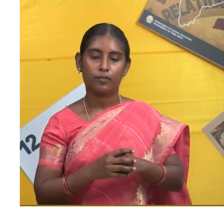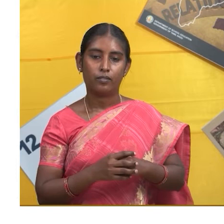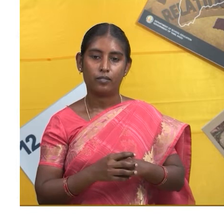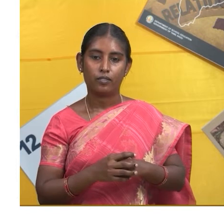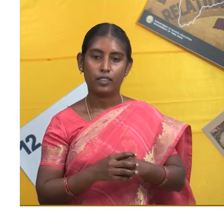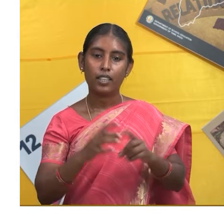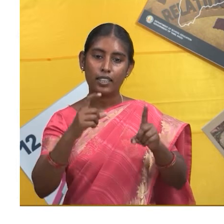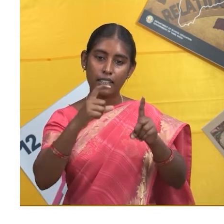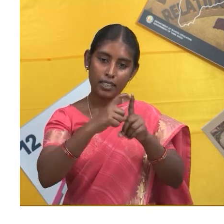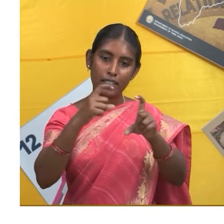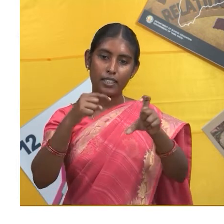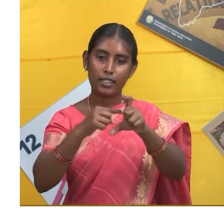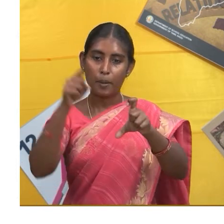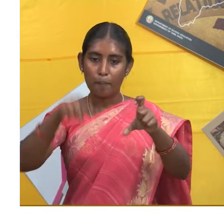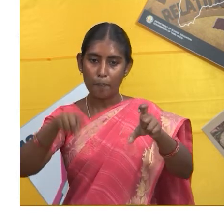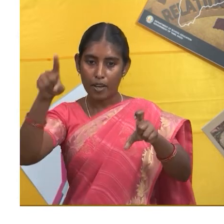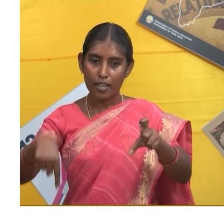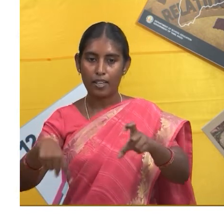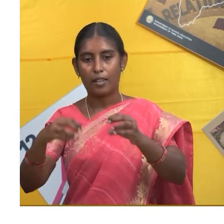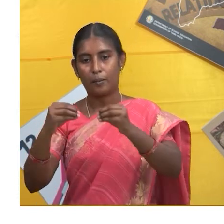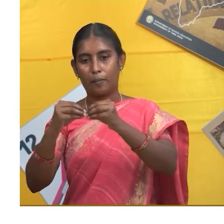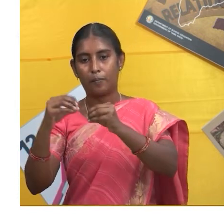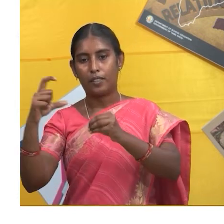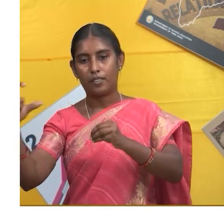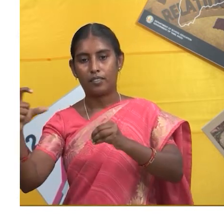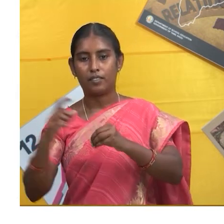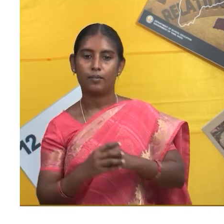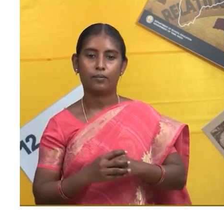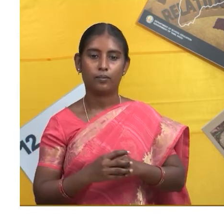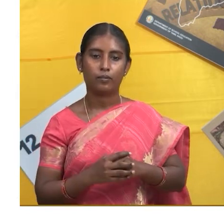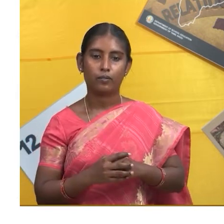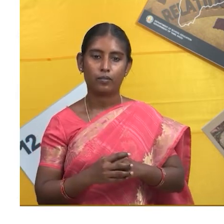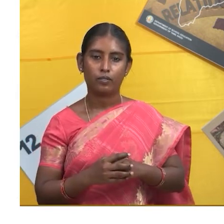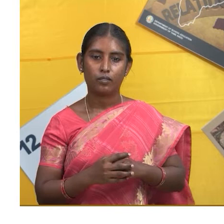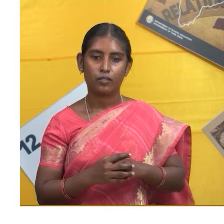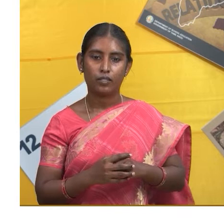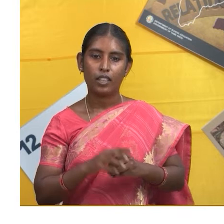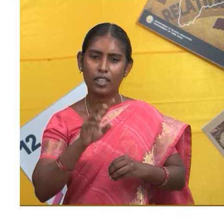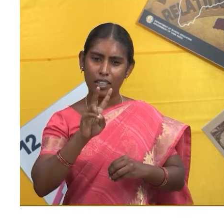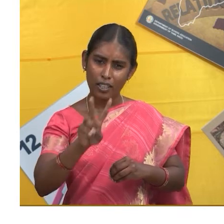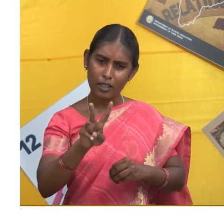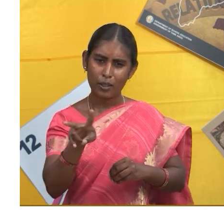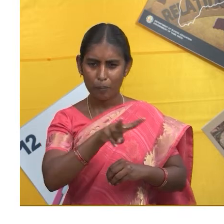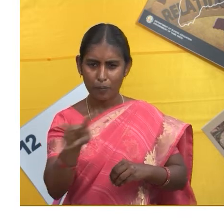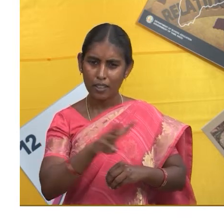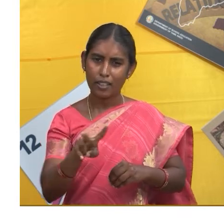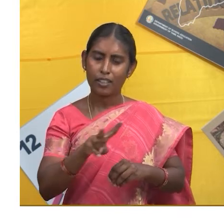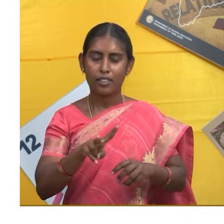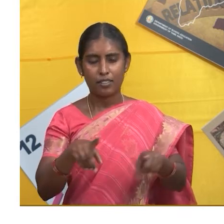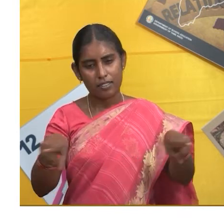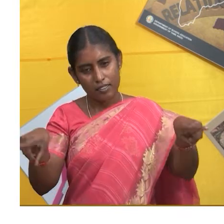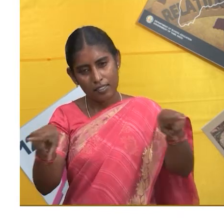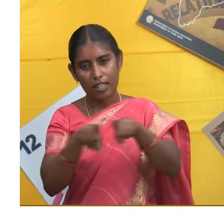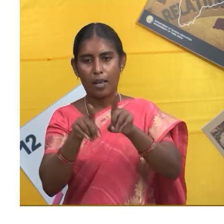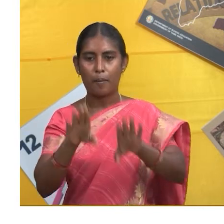dau shocking E parallel PC என்பது லotechnology நால, AC ஒரு குறுக்கு வெட்டி, என்பது நால, Number 2, 2 கொணங்களும் ஒத்தக்கொணங்கள்